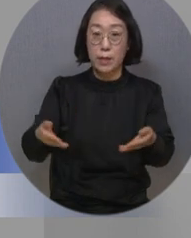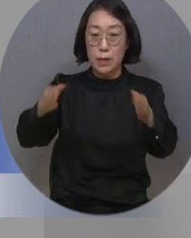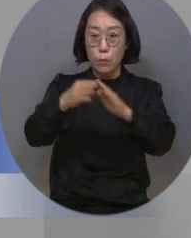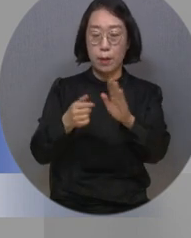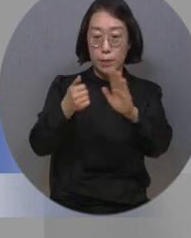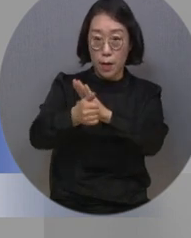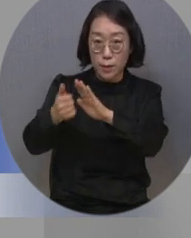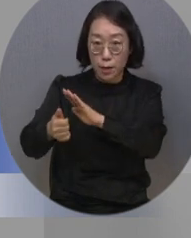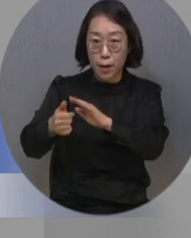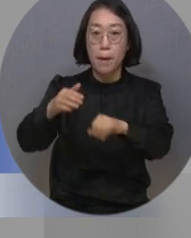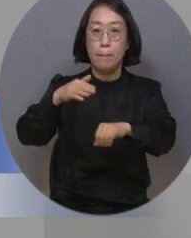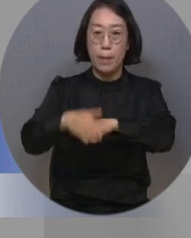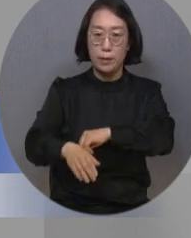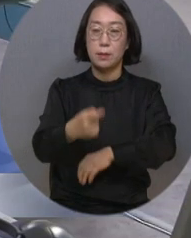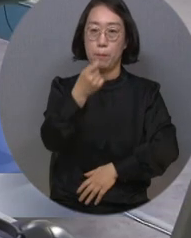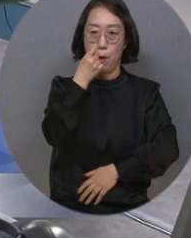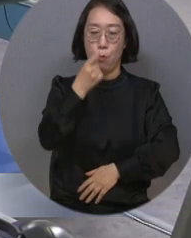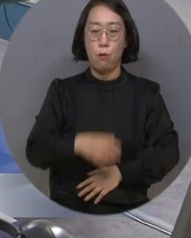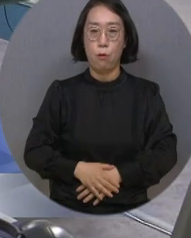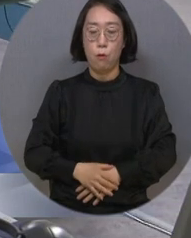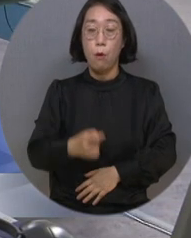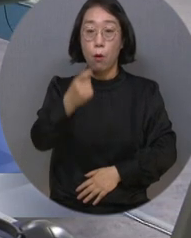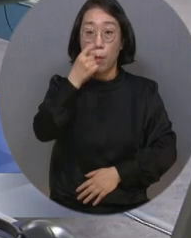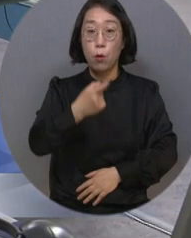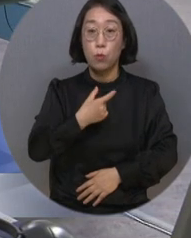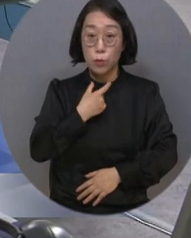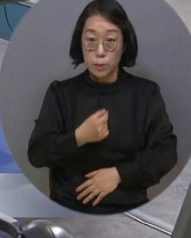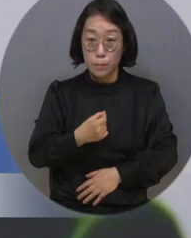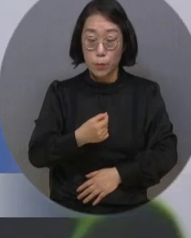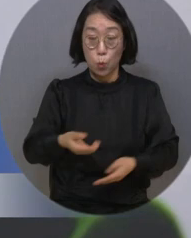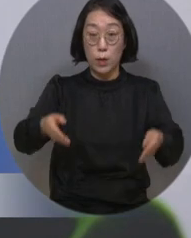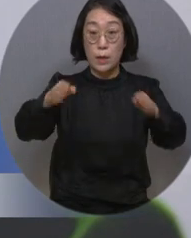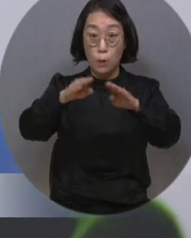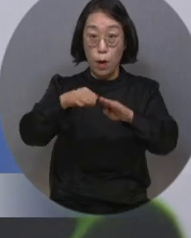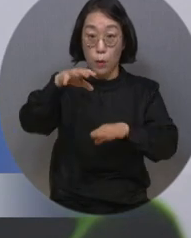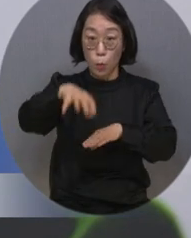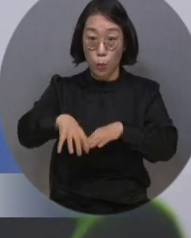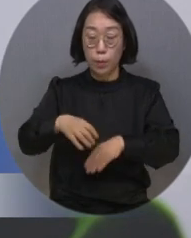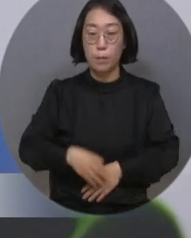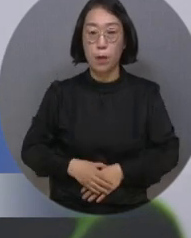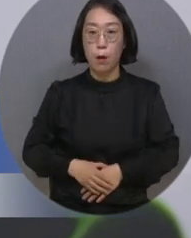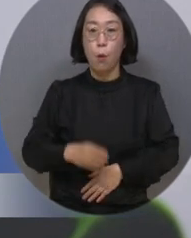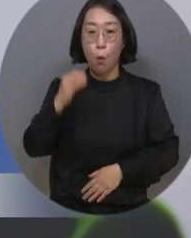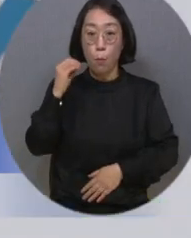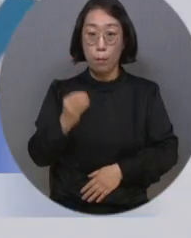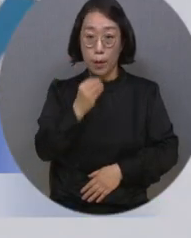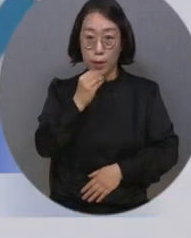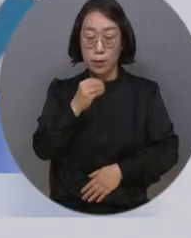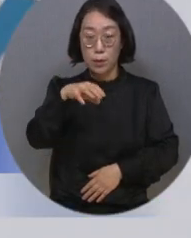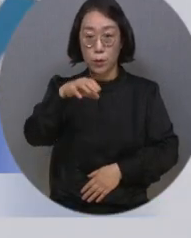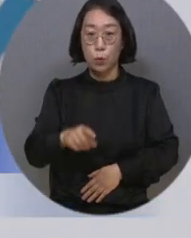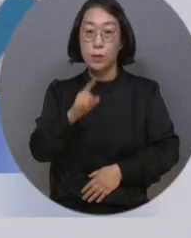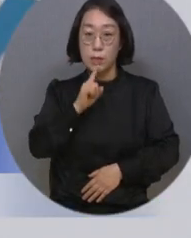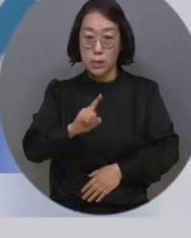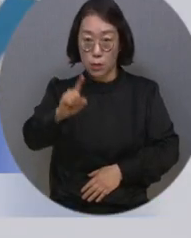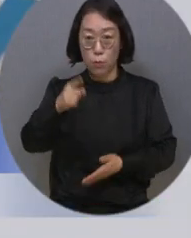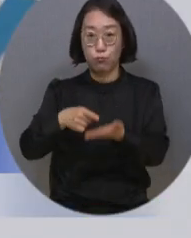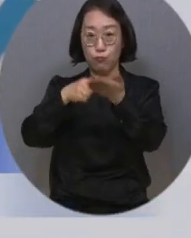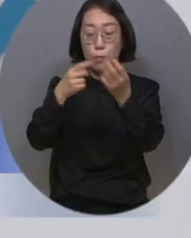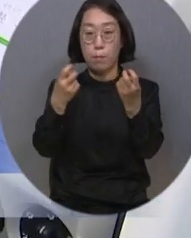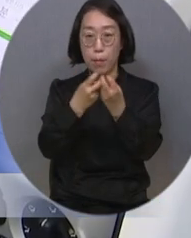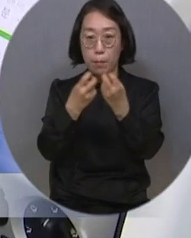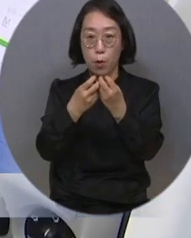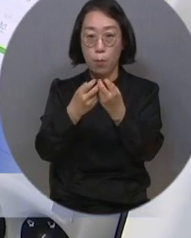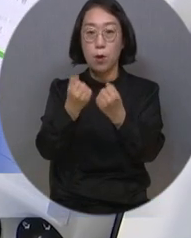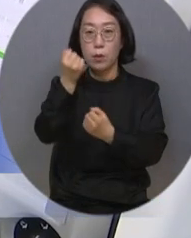교육방식으로 이뤄집니다 교육을 희망하는 기관은 한국교통장인협회 홈페이지에서 신청 방법 등에